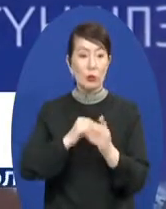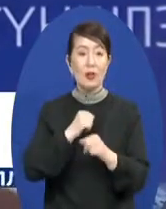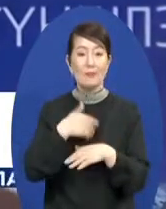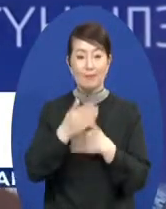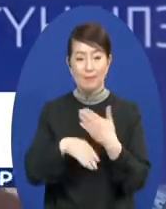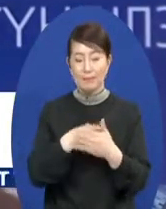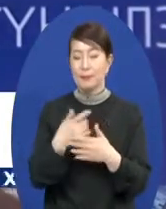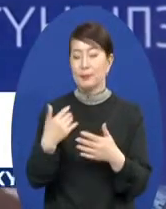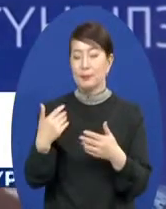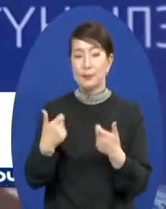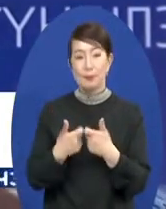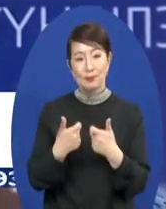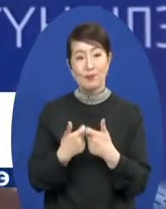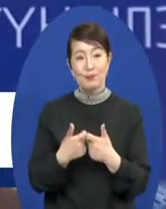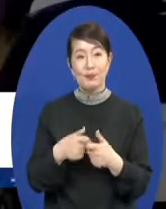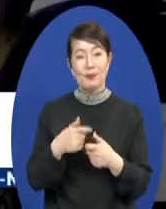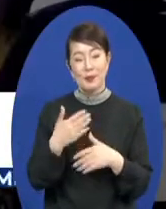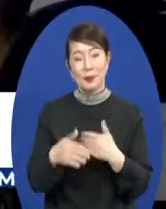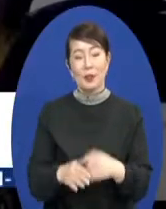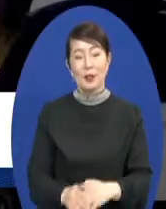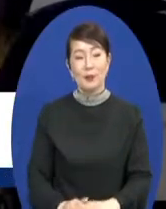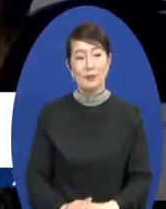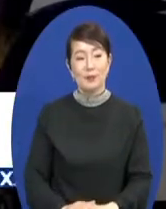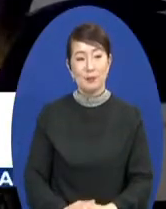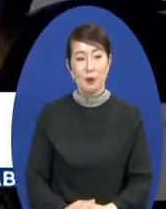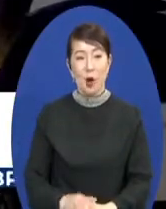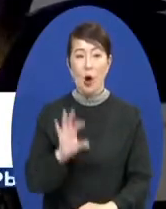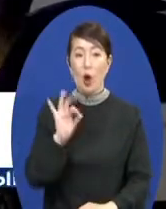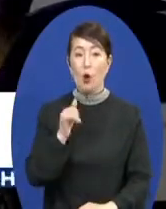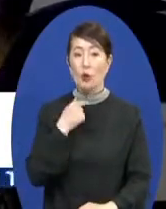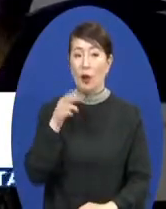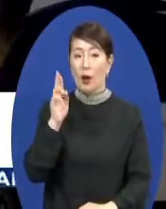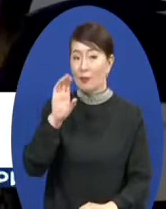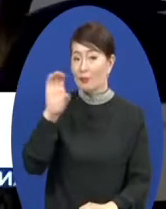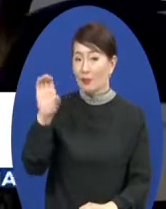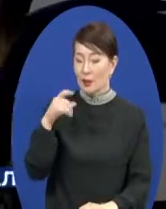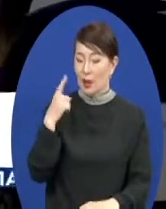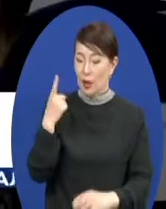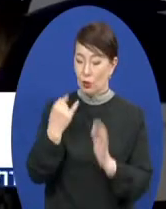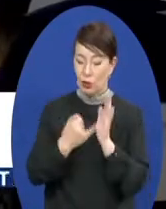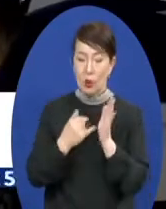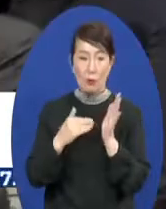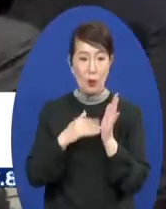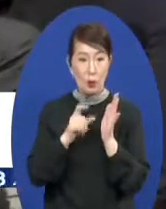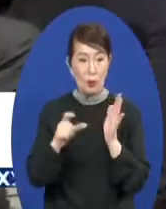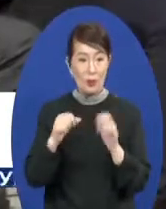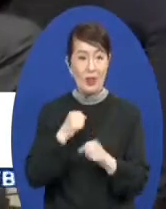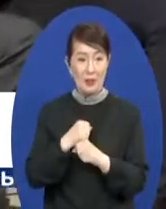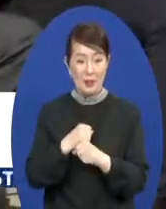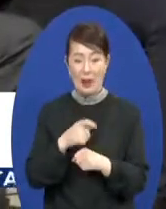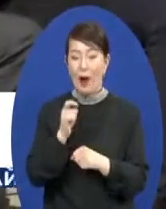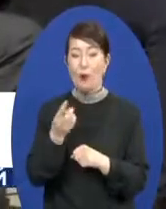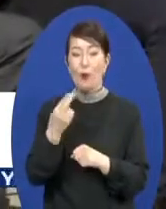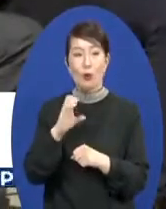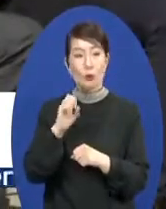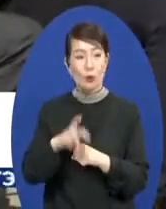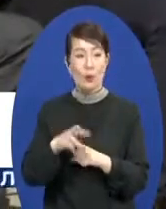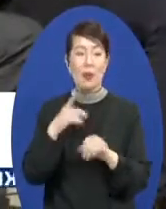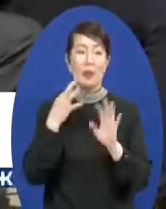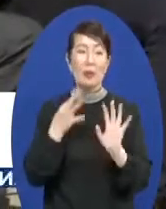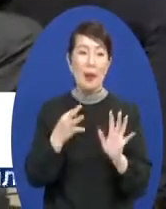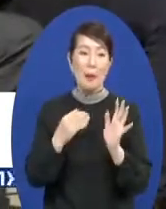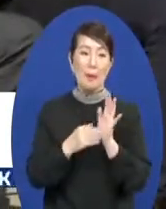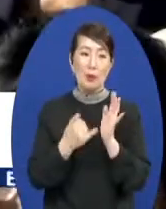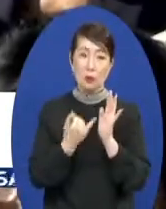ажлуудаа үе шаттай биелүүлээд явах одоо алхам байгаа. Оюу толгой компанид 16 мянган хүн ажилладаг. Хамбог сумд өнөөдөр 8600